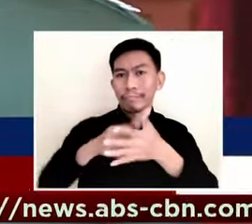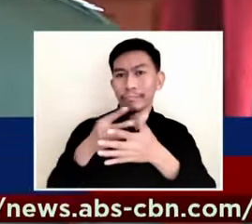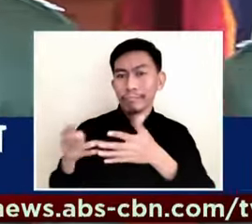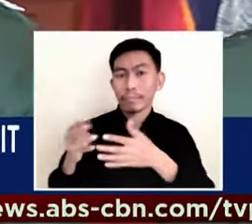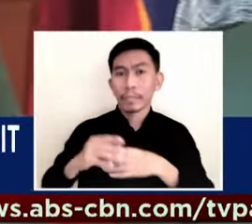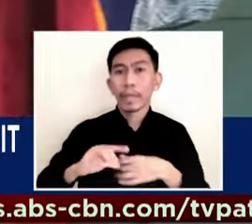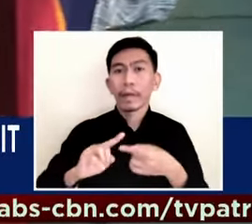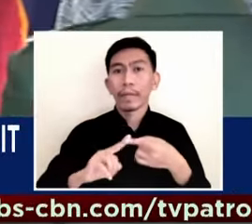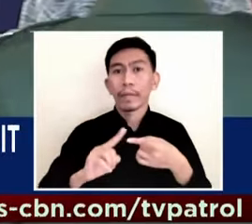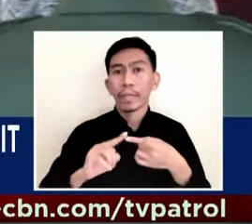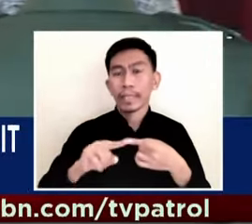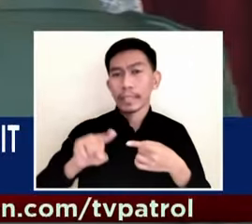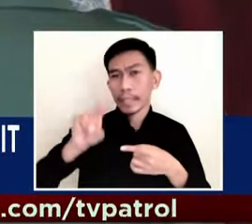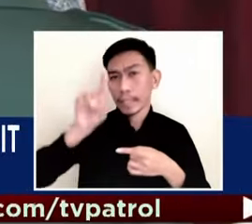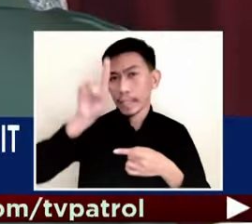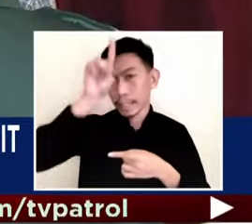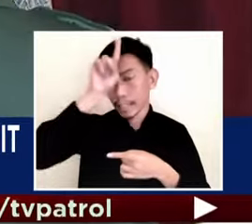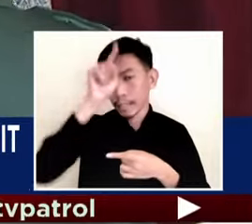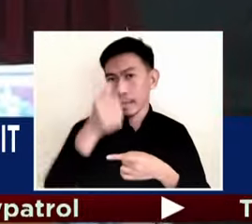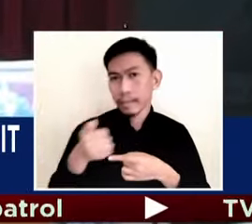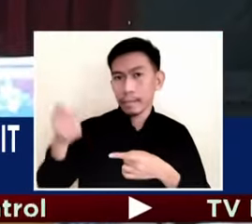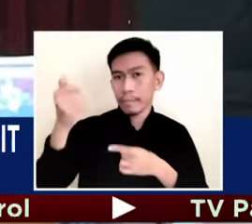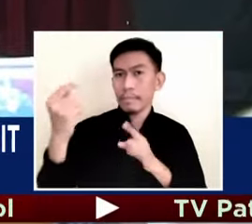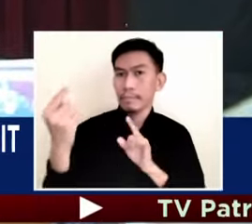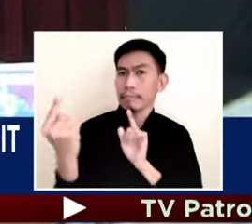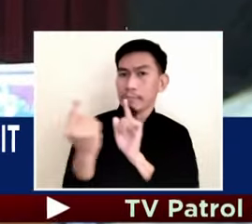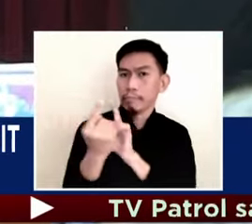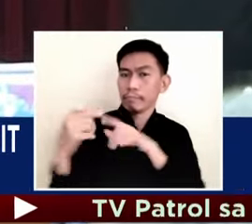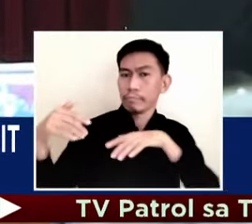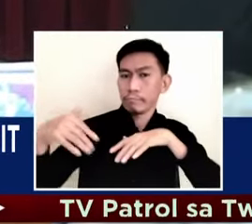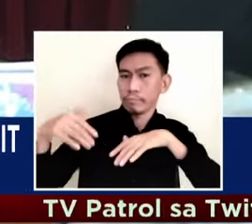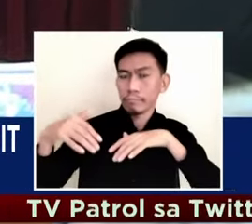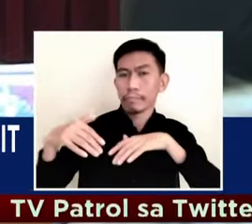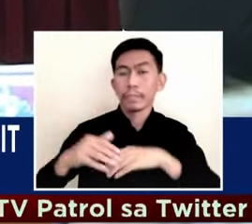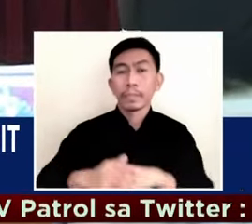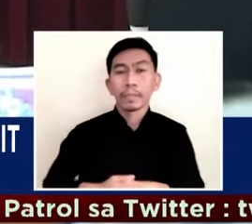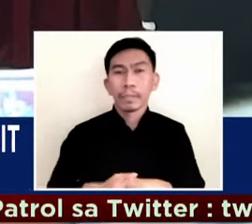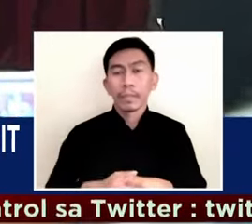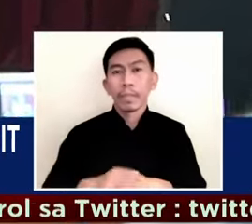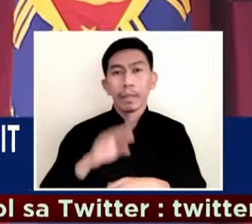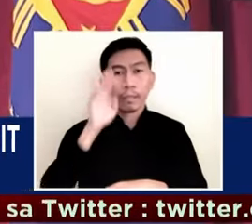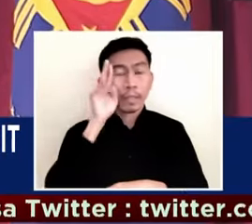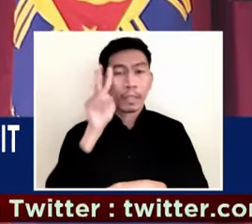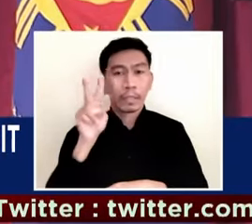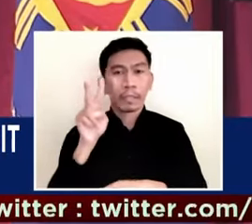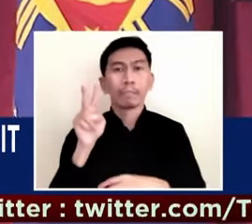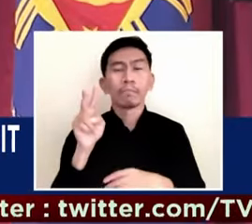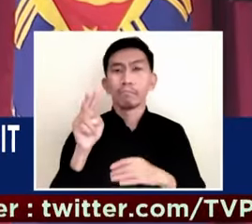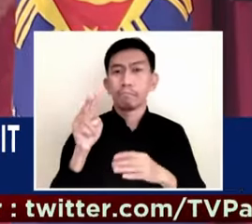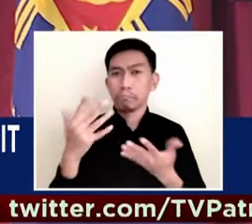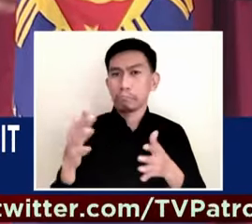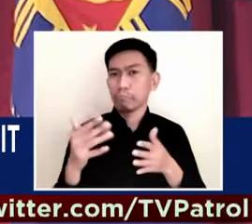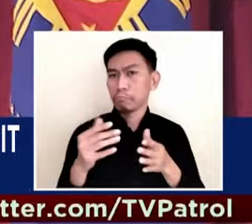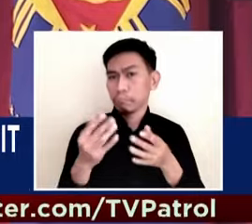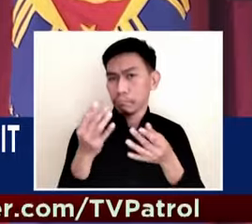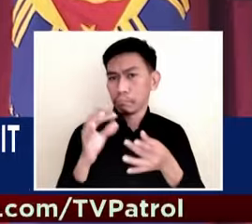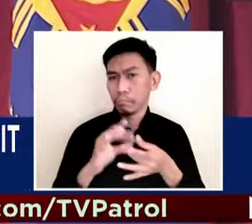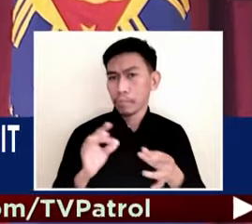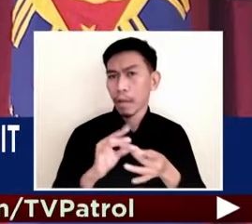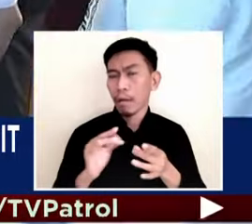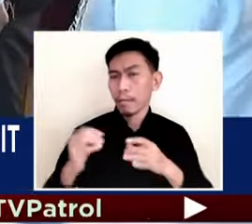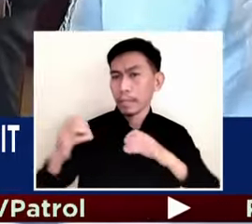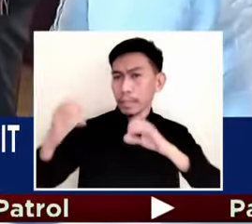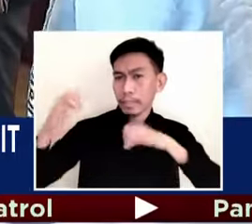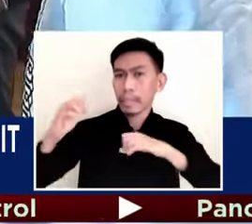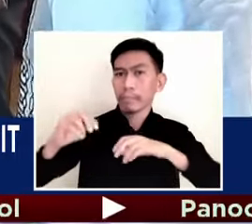ng Germany na si Chancellor Olaf Scholz. Nauna nang sinabi ni Pangulo Marcos na inaasahan niya mapipirmahan naman sa kanyang working visit